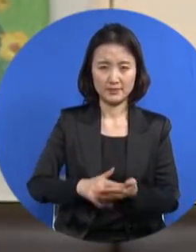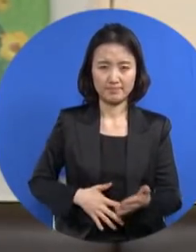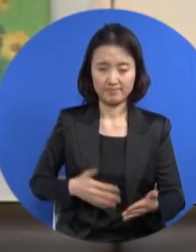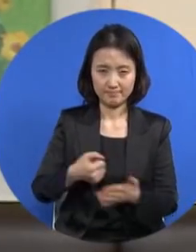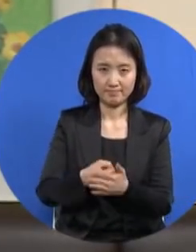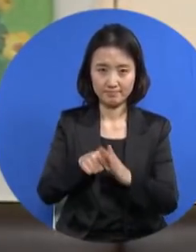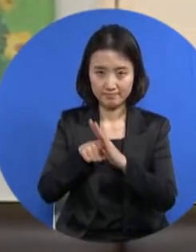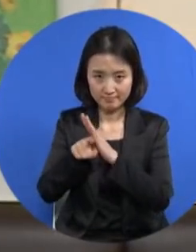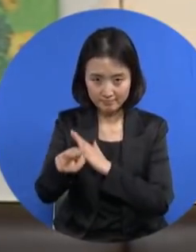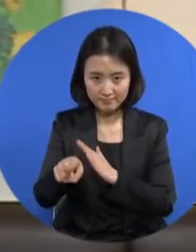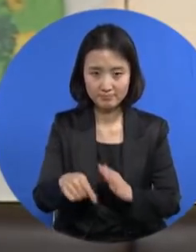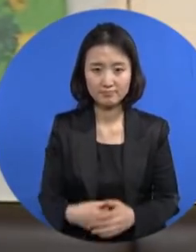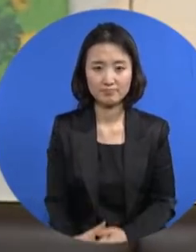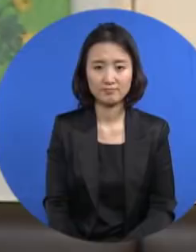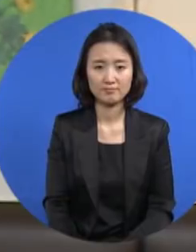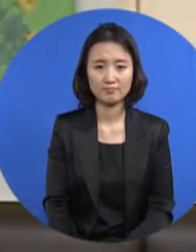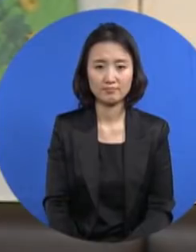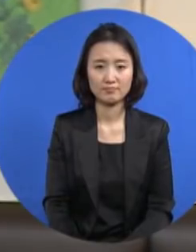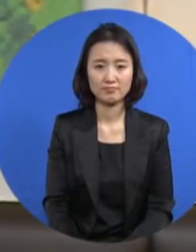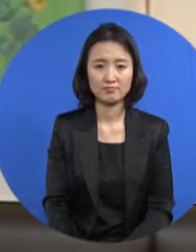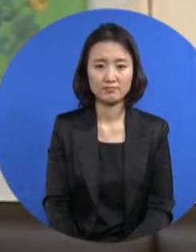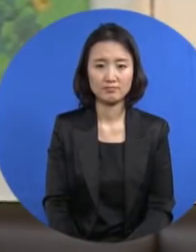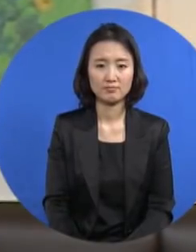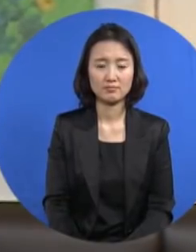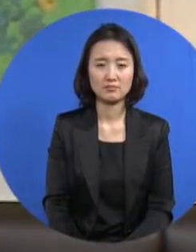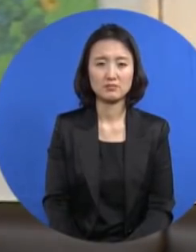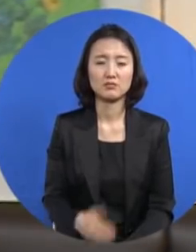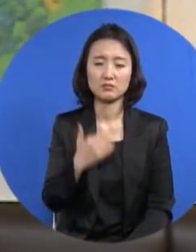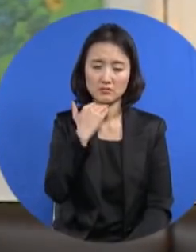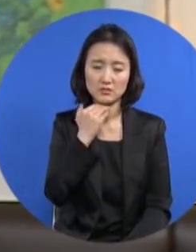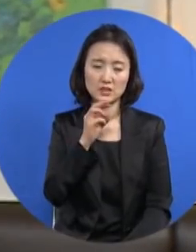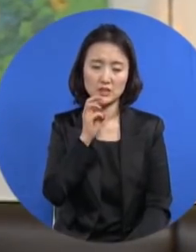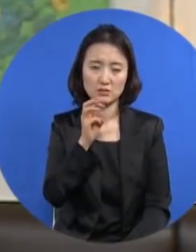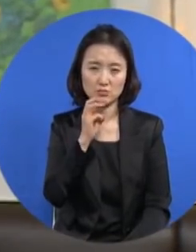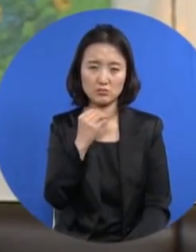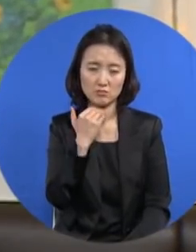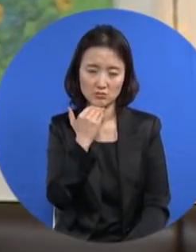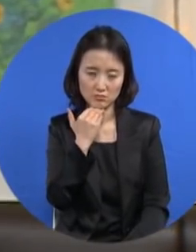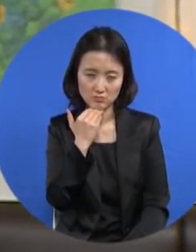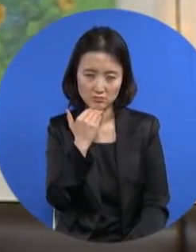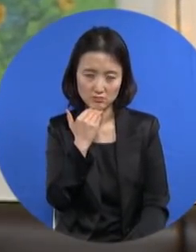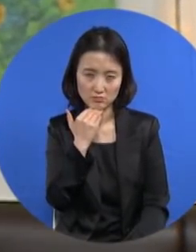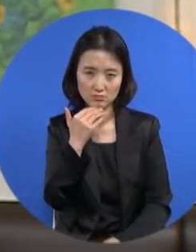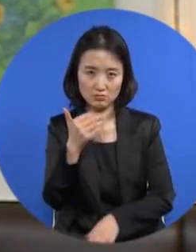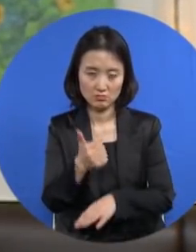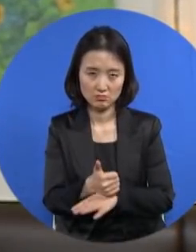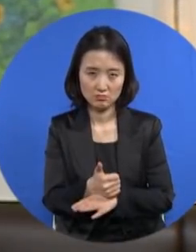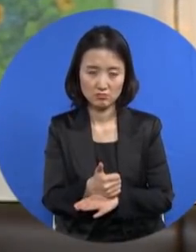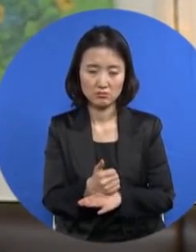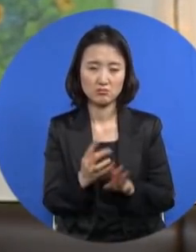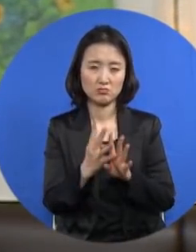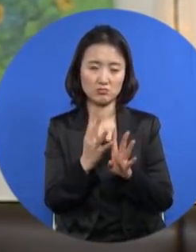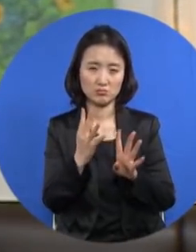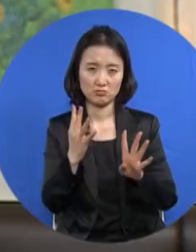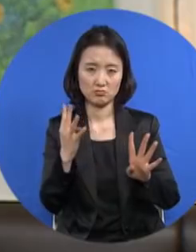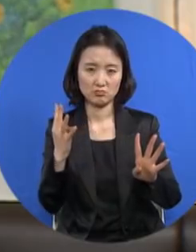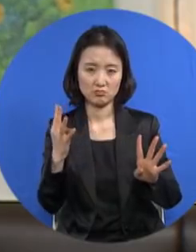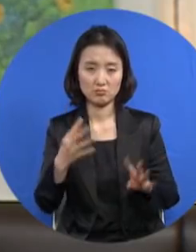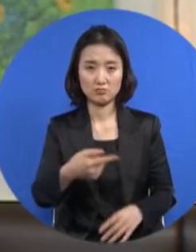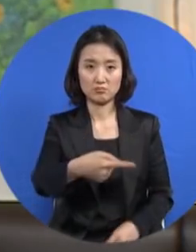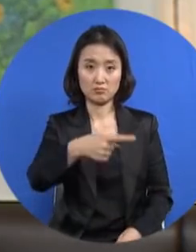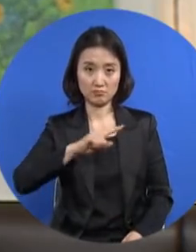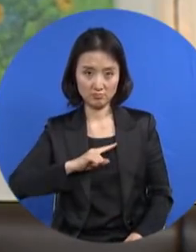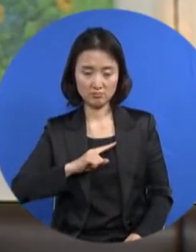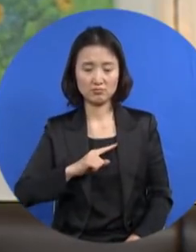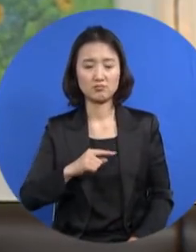그 식당에는요 30분은 최소한 줄을 서야 들어갈 수 있는 데거든요. 저도 다른 분처럼 줄을 서서 내 탈에가